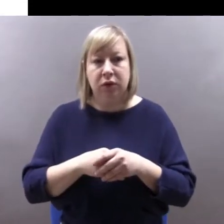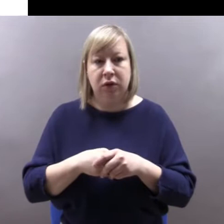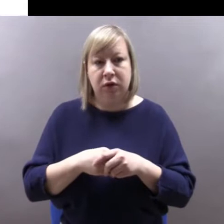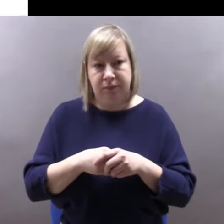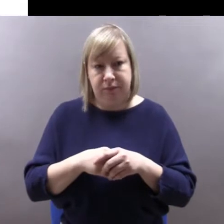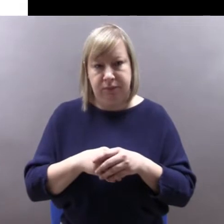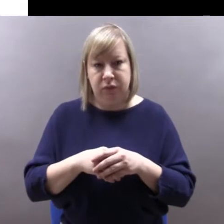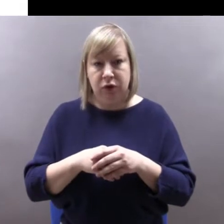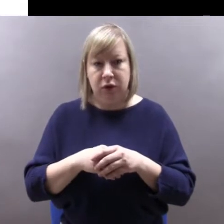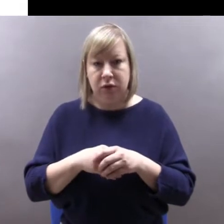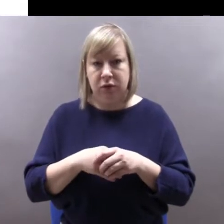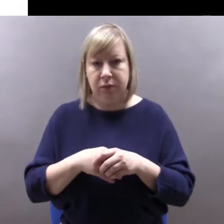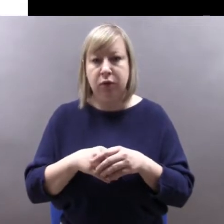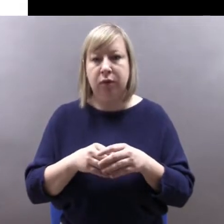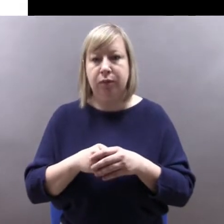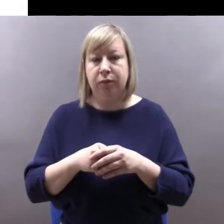Wysokość różnicy,